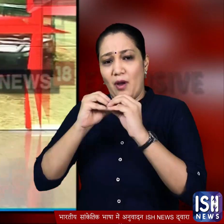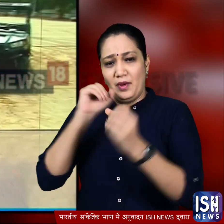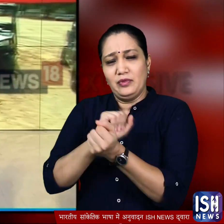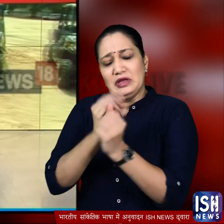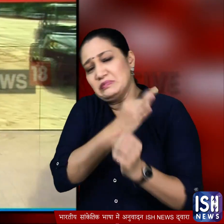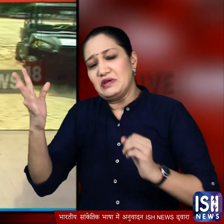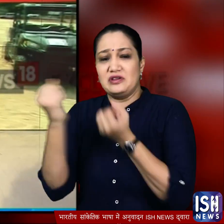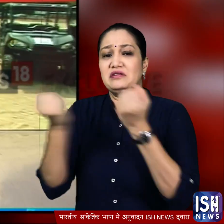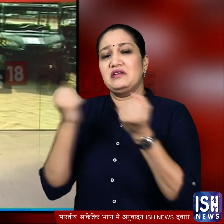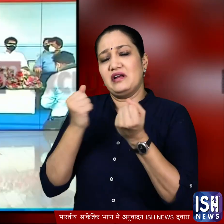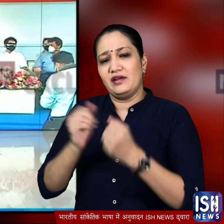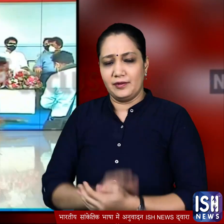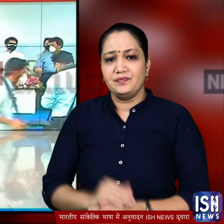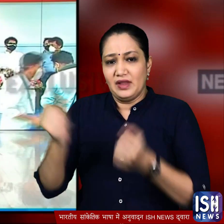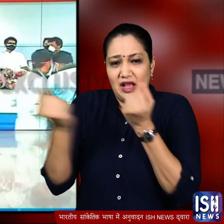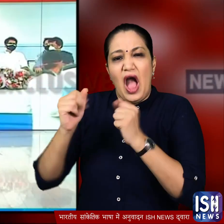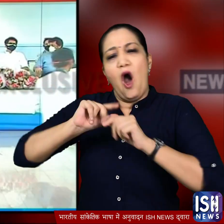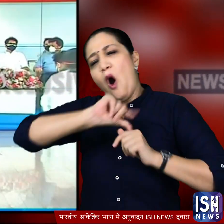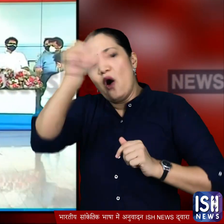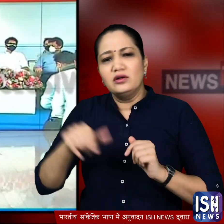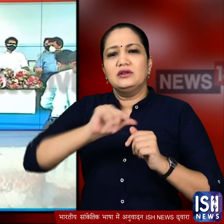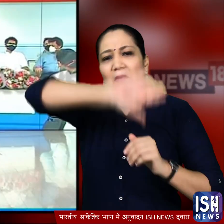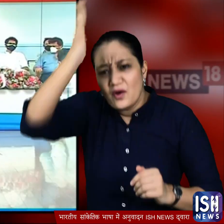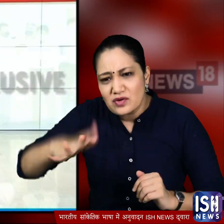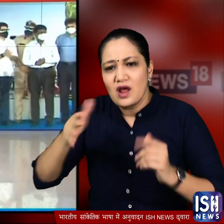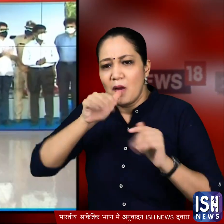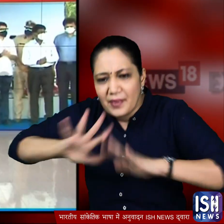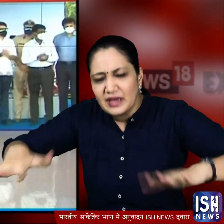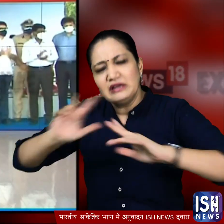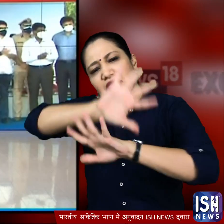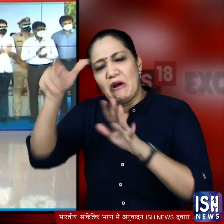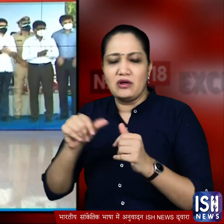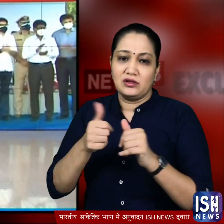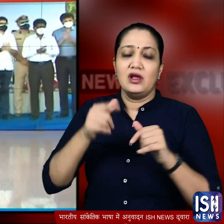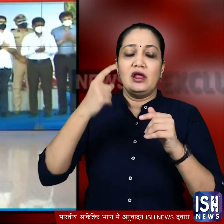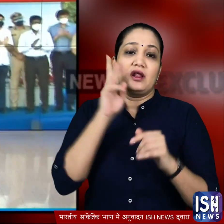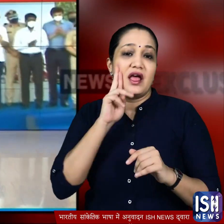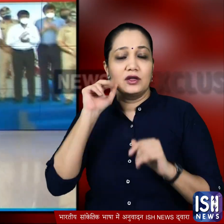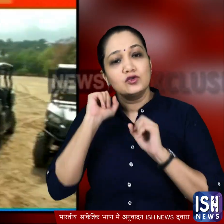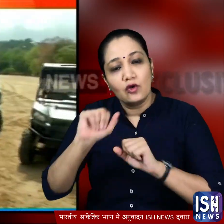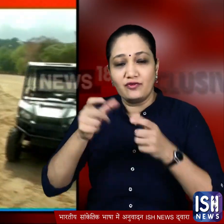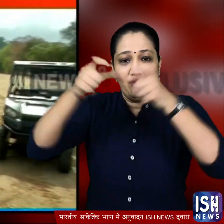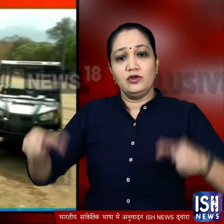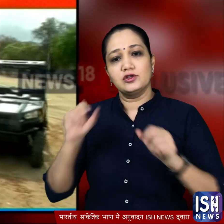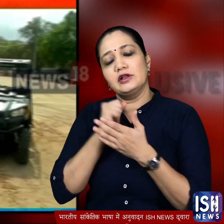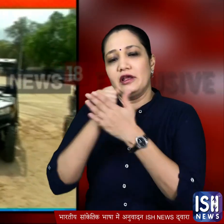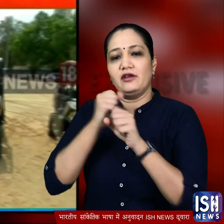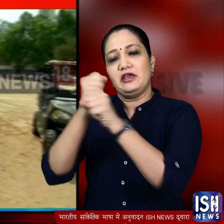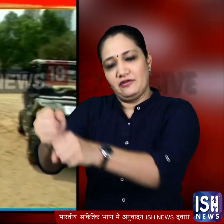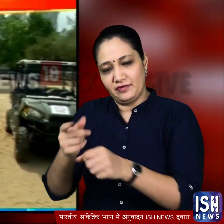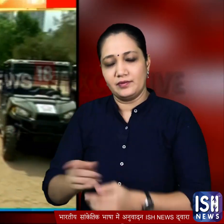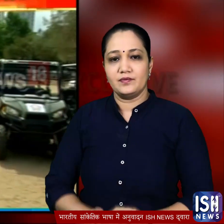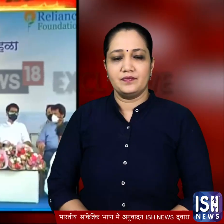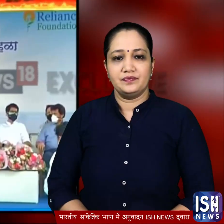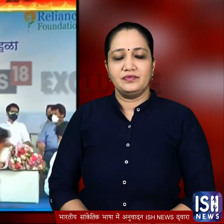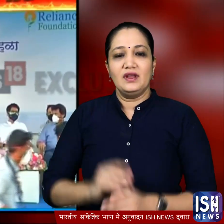इस्तेमाल करेगी। ये ऑल टेरेन व्हीकल रिलायंस फाउंडेशन की तरफ से मुंबई पुलिस को दिए, जिसे पुलिस को